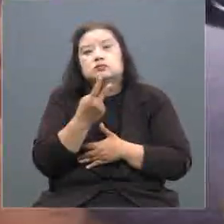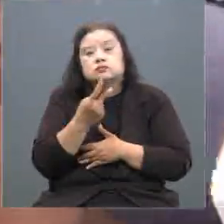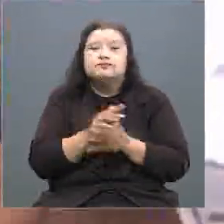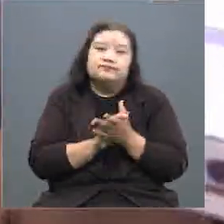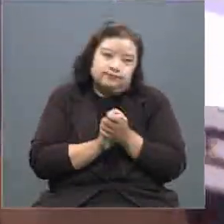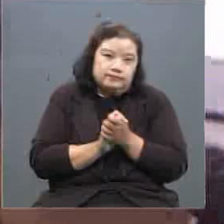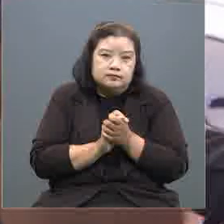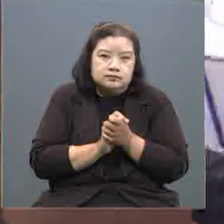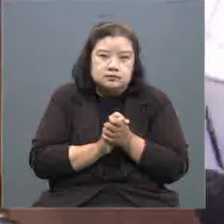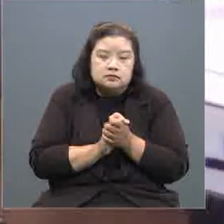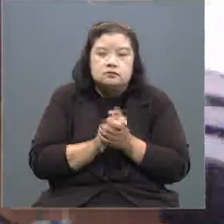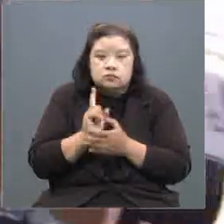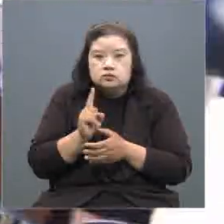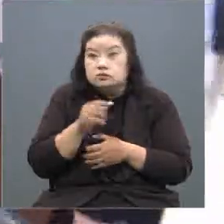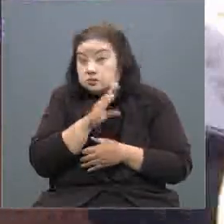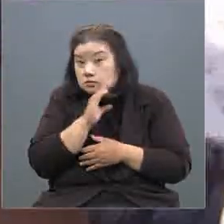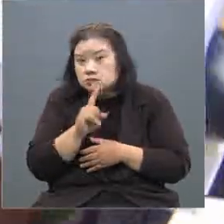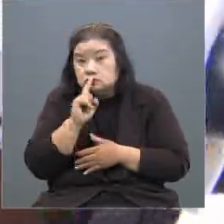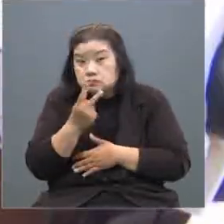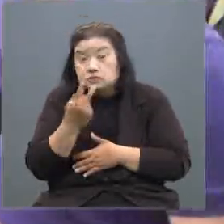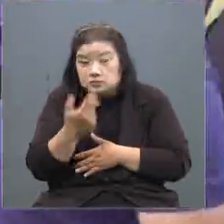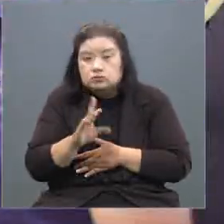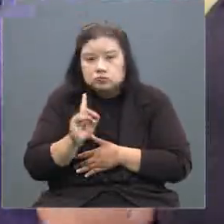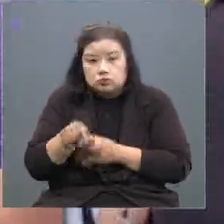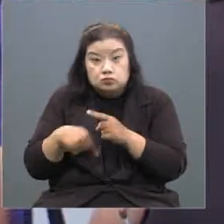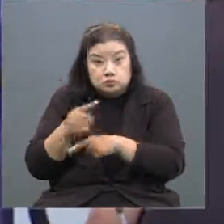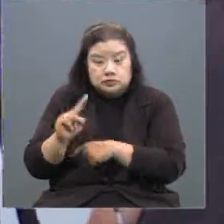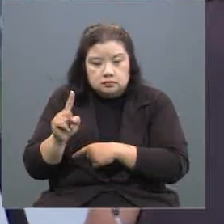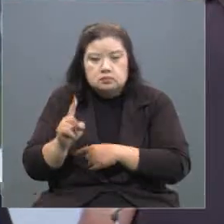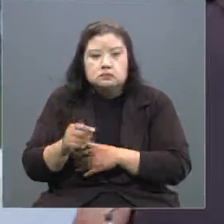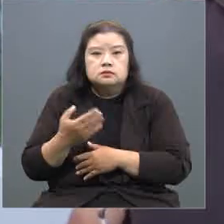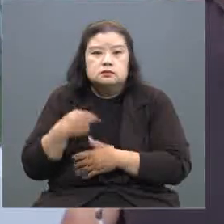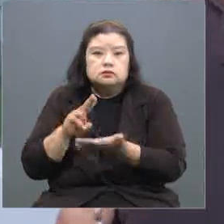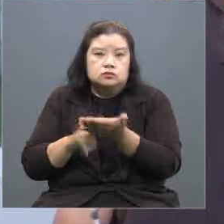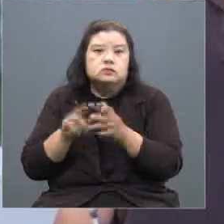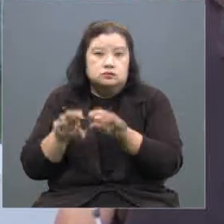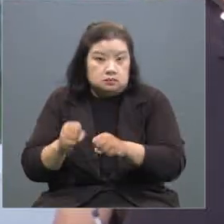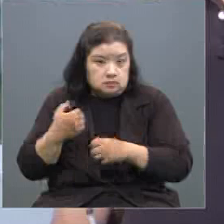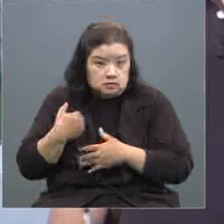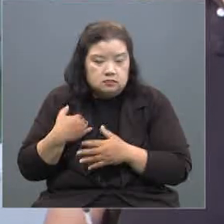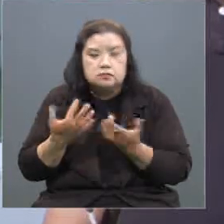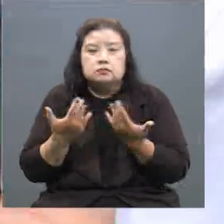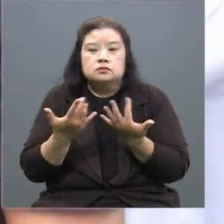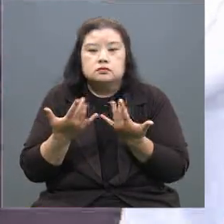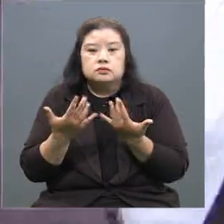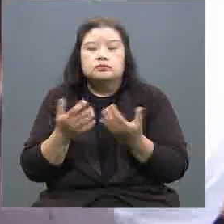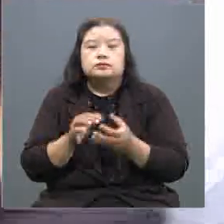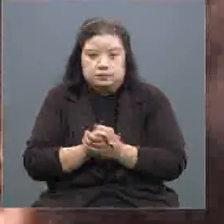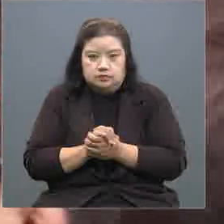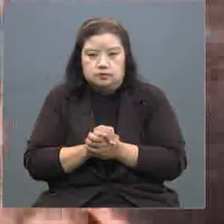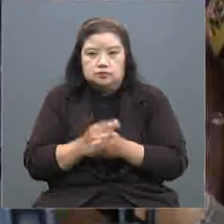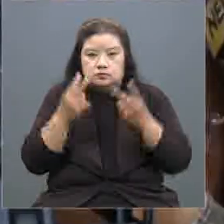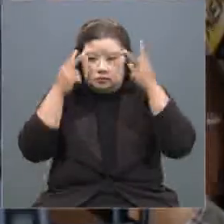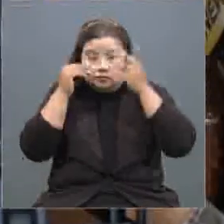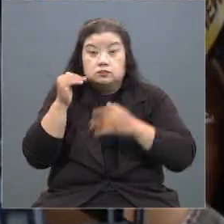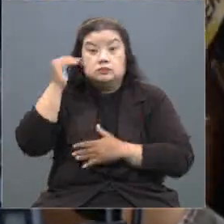อีกครั้งคือตามปกติถ้าหมายเรียก2ครั้งแล้วก็จะต้องไปพิจารณาว่าจะต้องออกเป็นหมายจับหรือเปล่านะคะทางด้านนายเศรษฐาทวีสินน